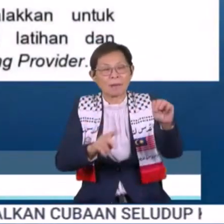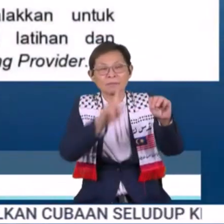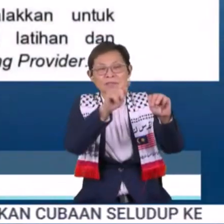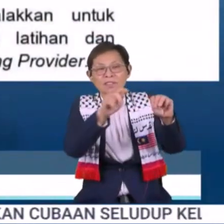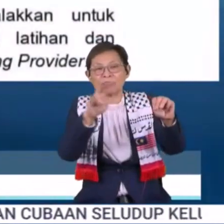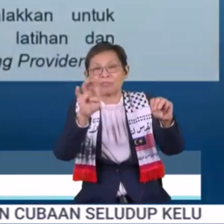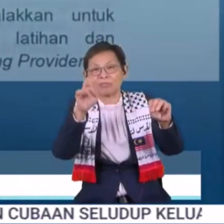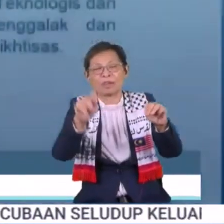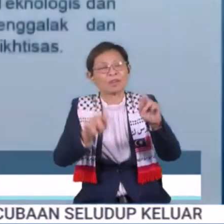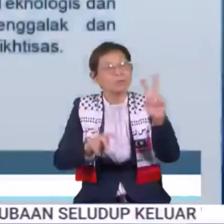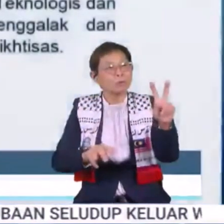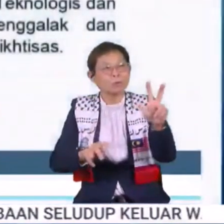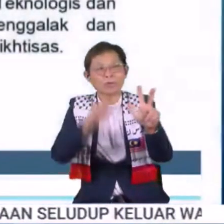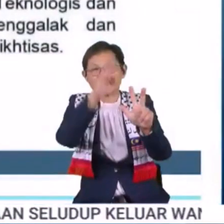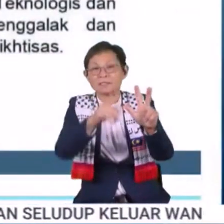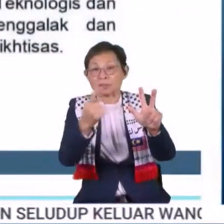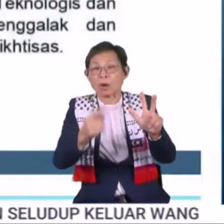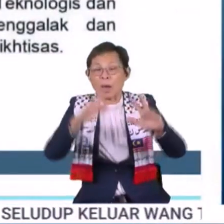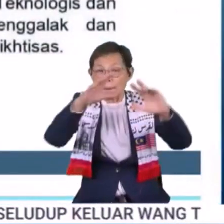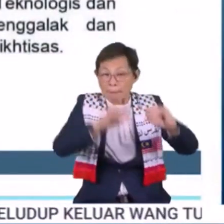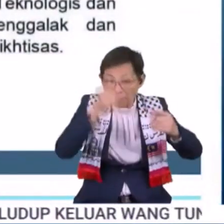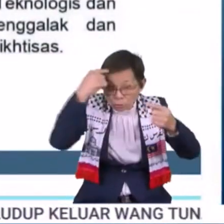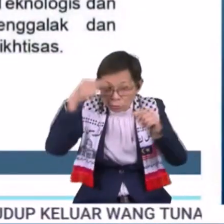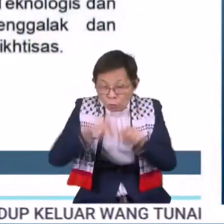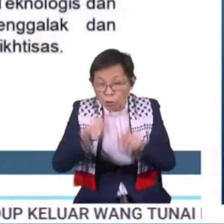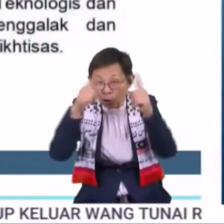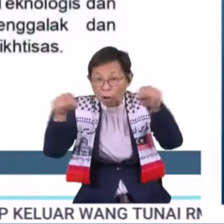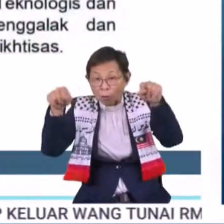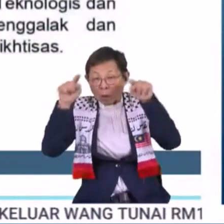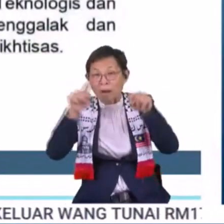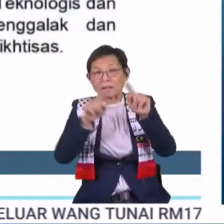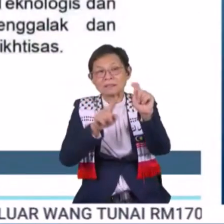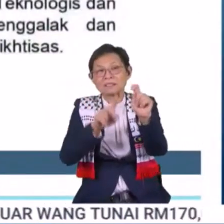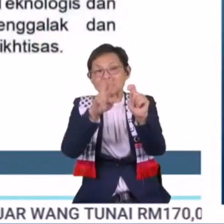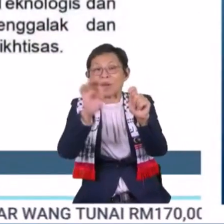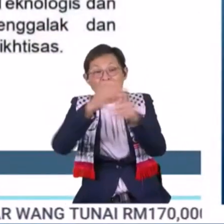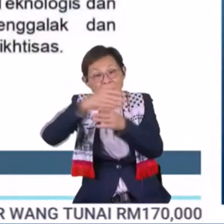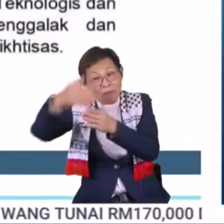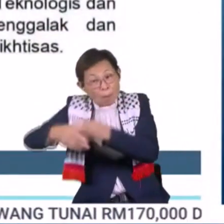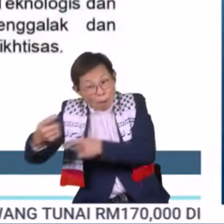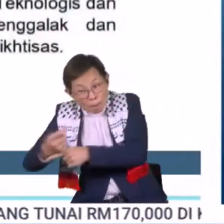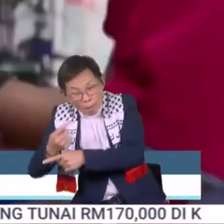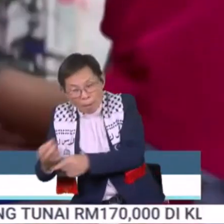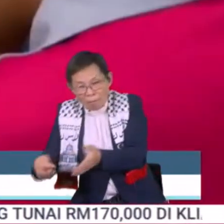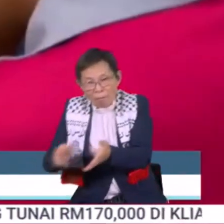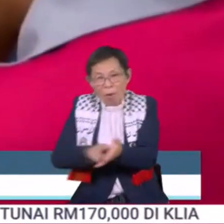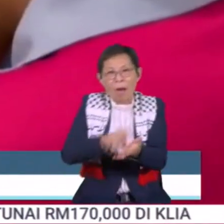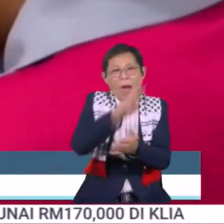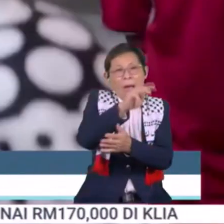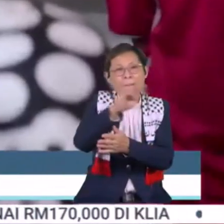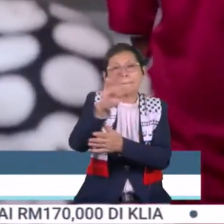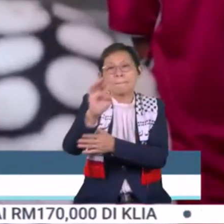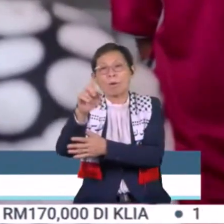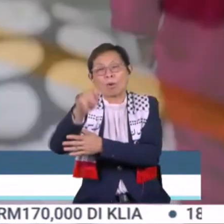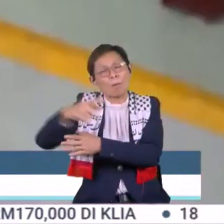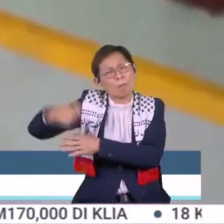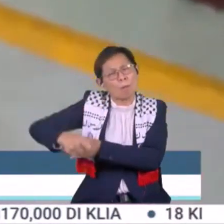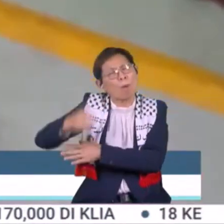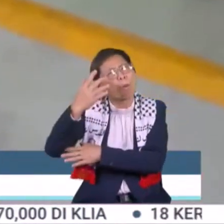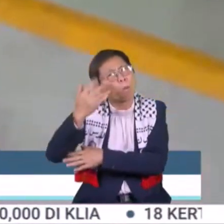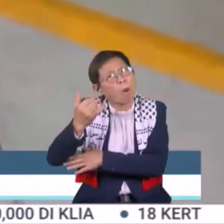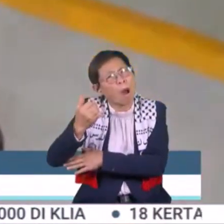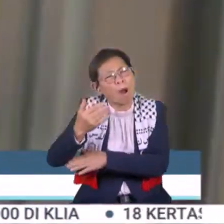23 Januari lepas mesyuarat bersetuju agar graduan tvet yang telah menamatkan latihan supaya berdaftar dengan ot kepuan itu